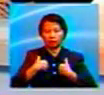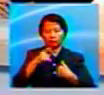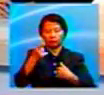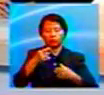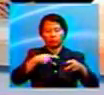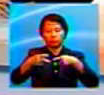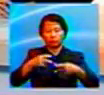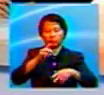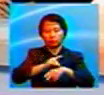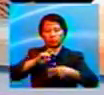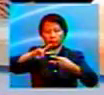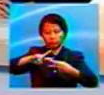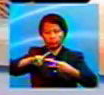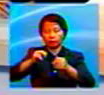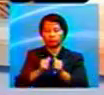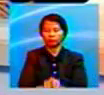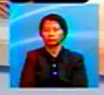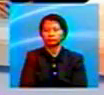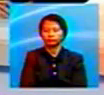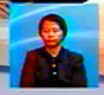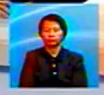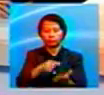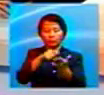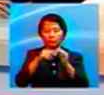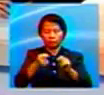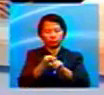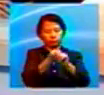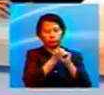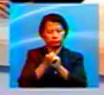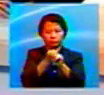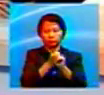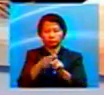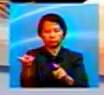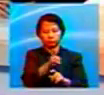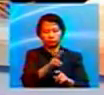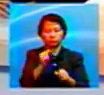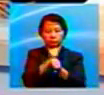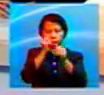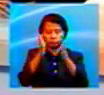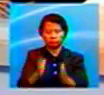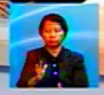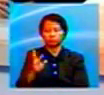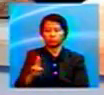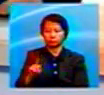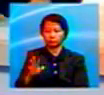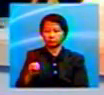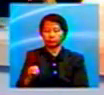pusat beli belah di Ibu Negara. Acara ini juga dapat mengeratkan silaturahim antara warga kerja RTM.